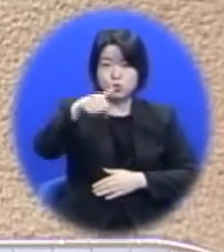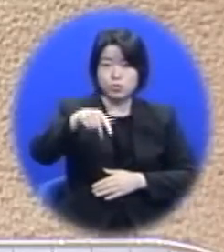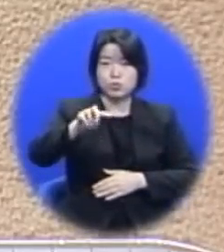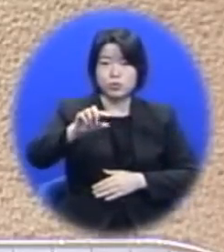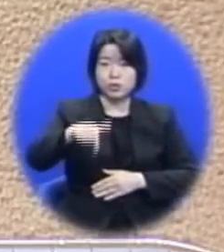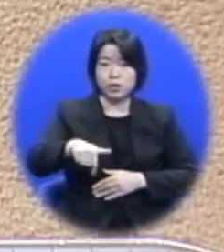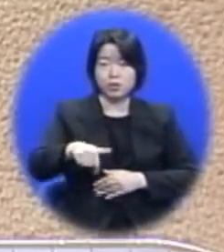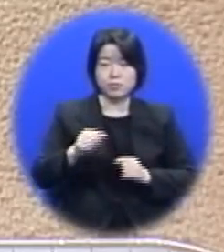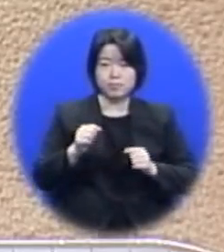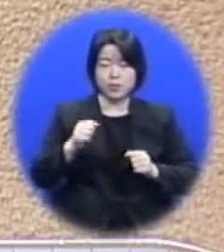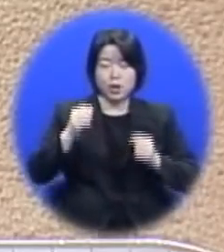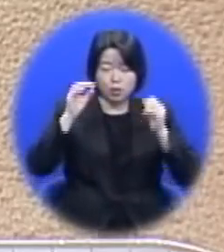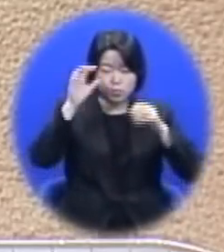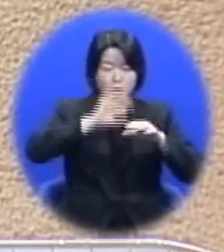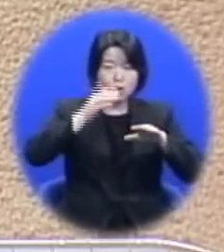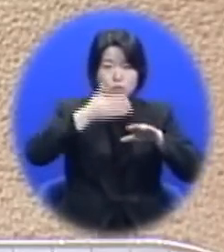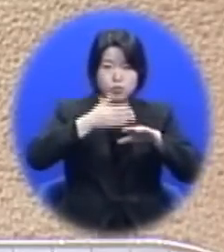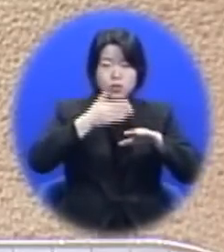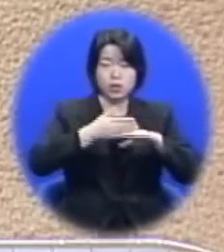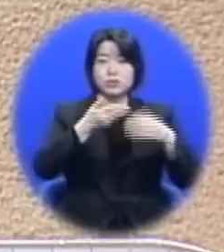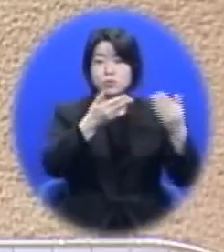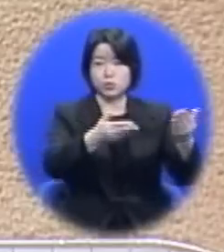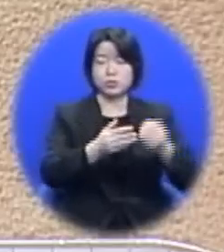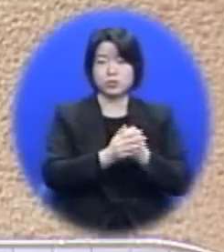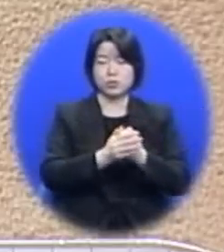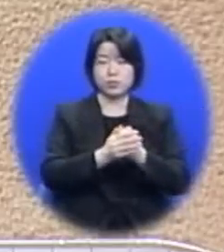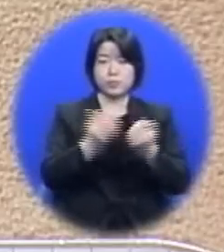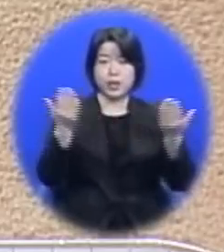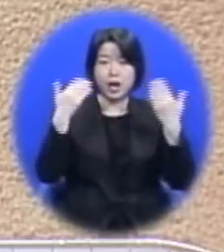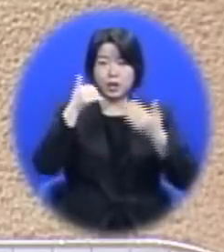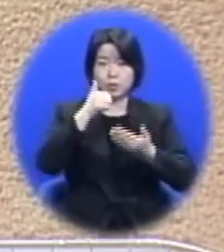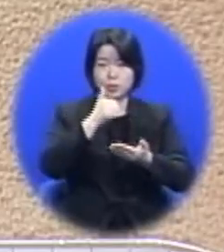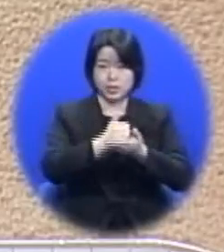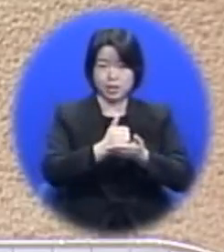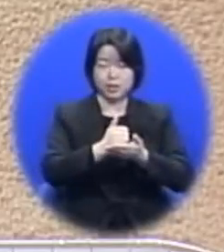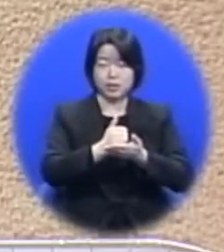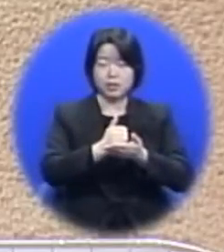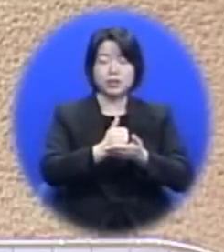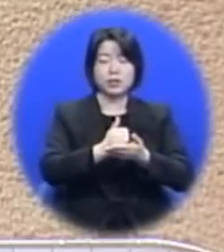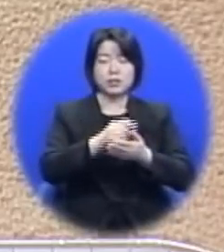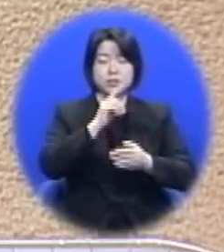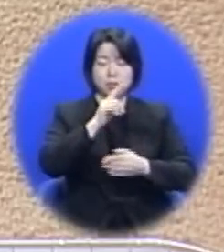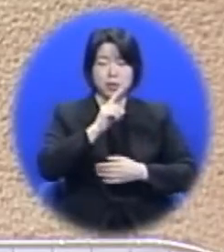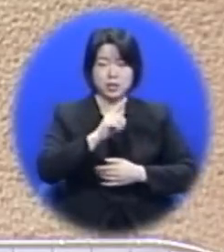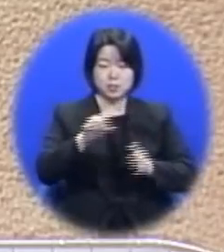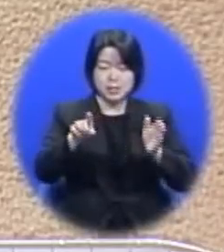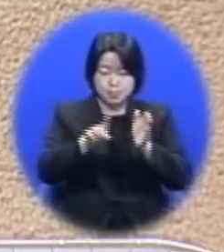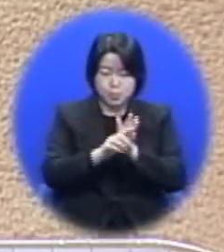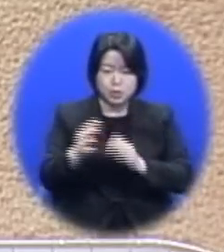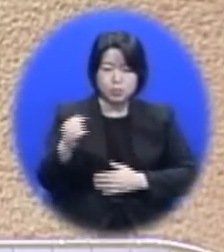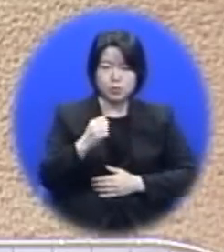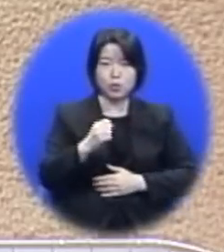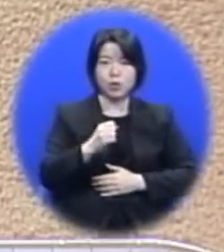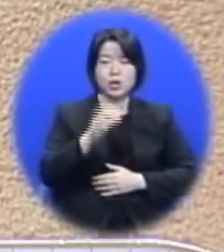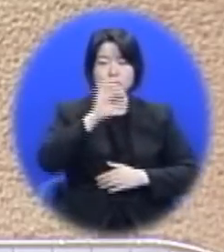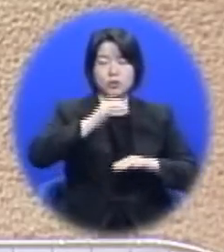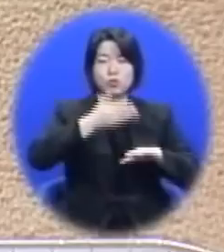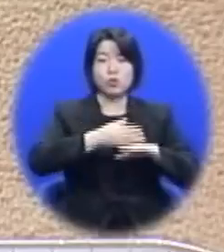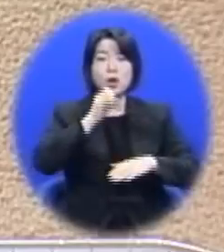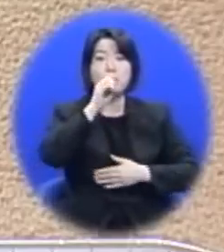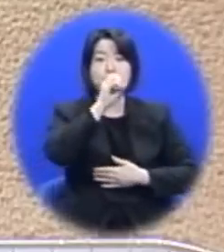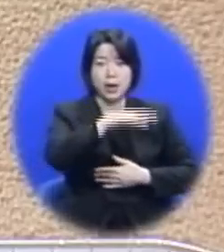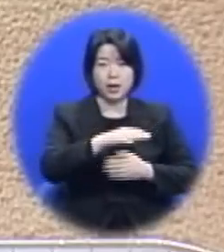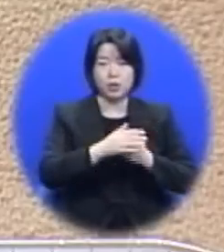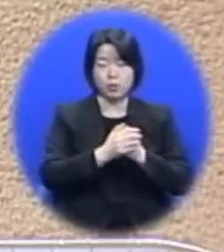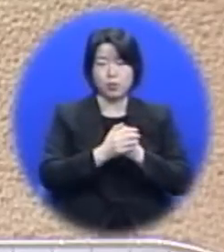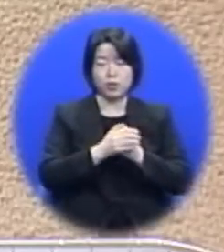그래요. 교장 선생님이 믿음으로 유교훈련을 받으라고 그렇게